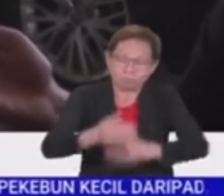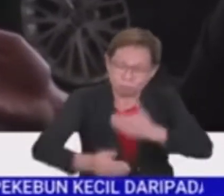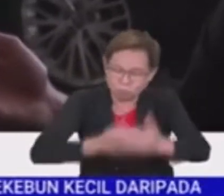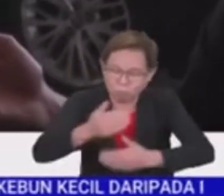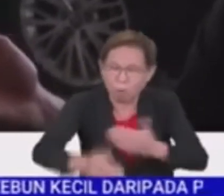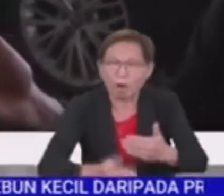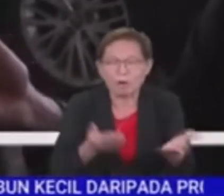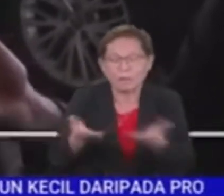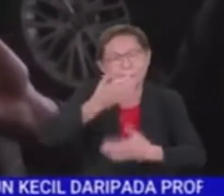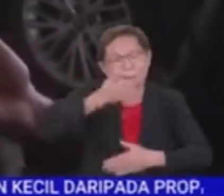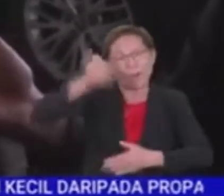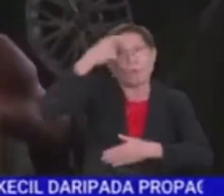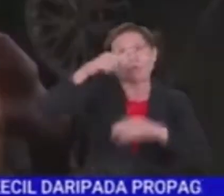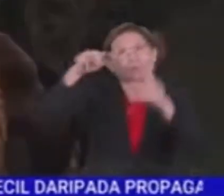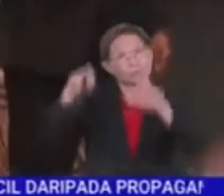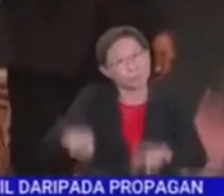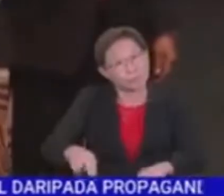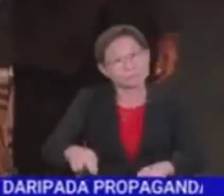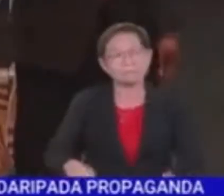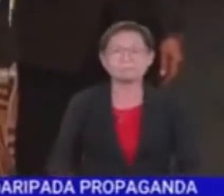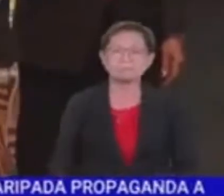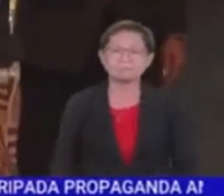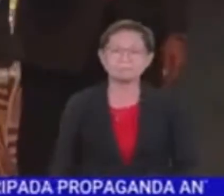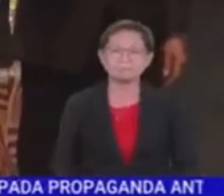memberi perkhidmatan terbaik untuk rakyat.